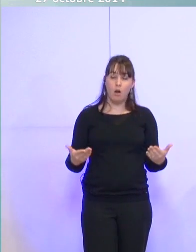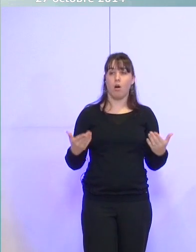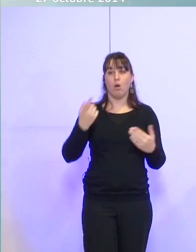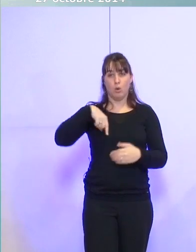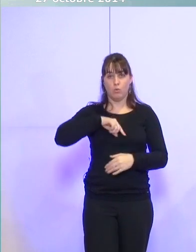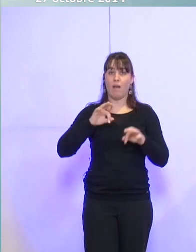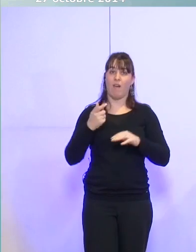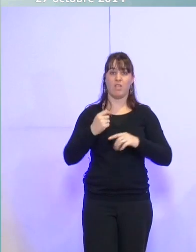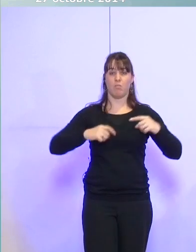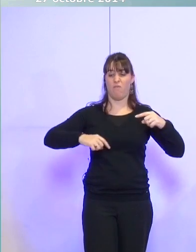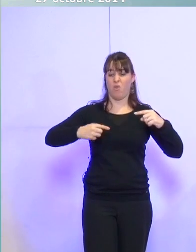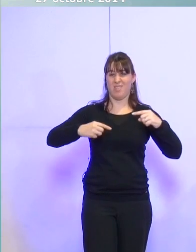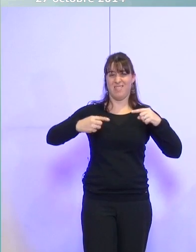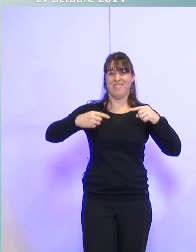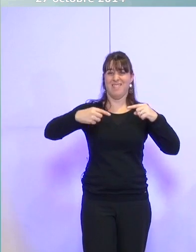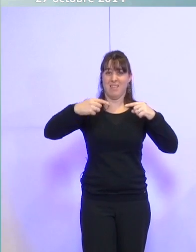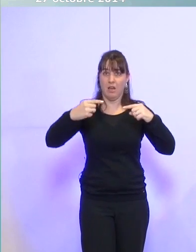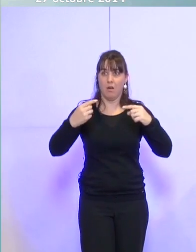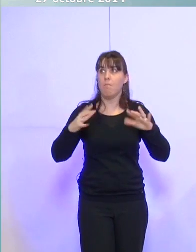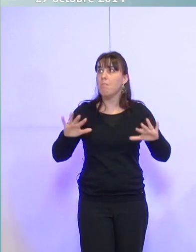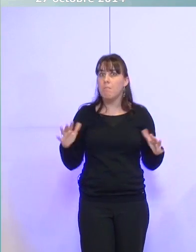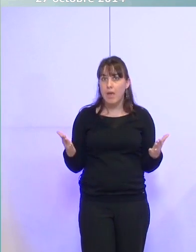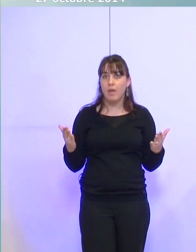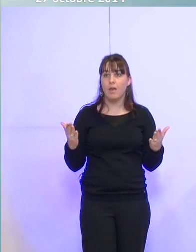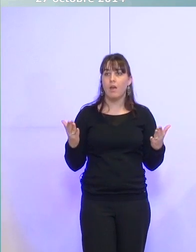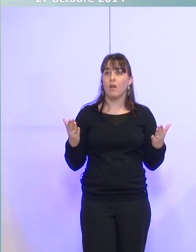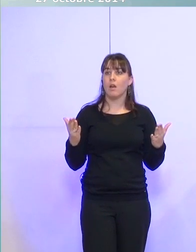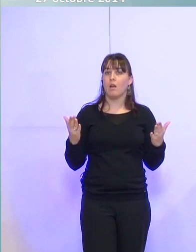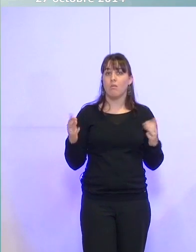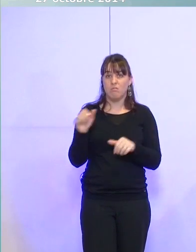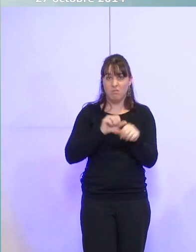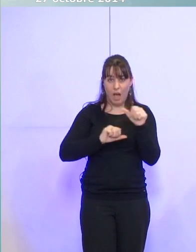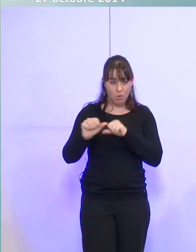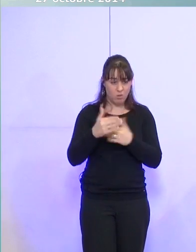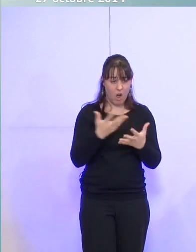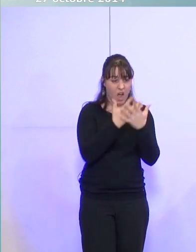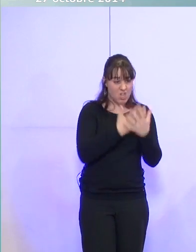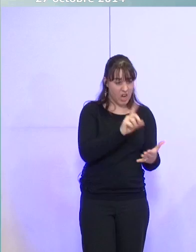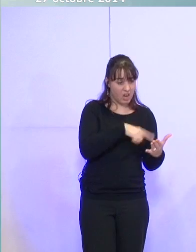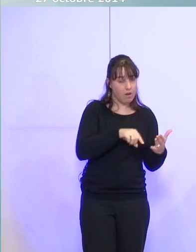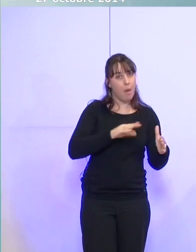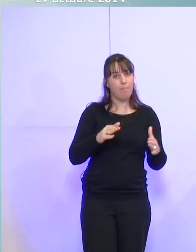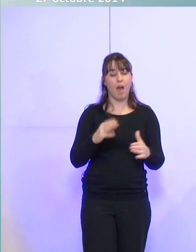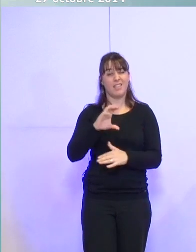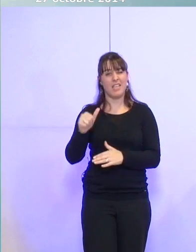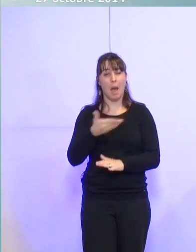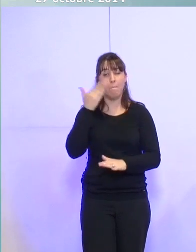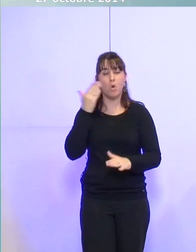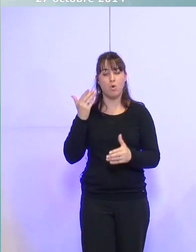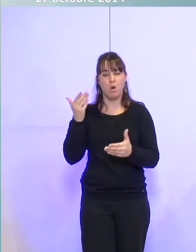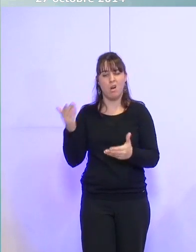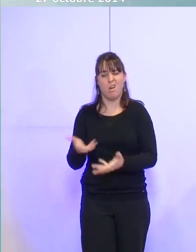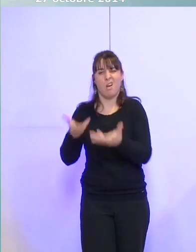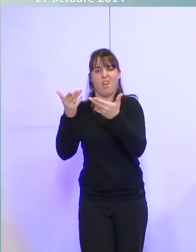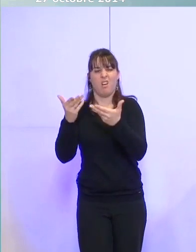d'un redressement financier, mais qui sera un redressement financier seulement par les allègements de charges et pas par l'amélioration du chiffre d'affaires. C'est